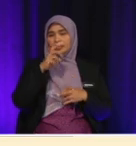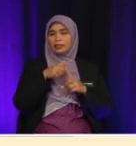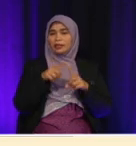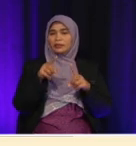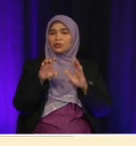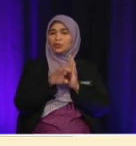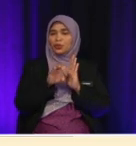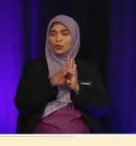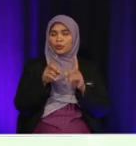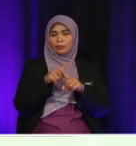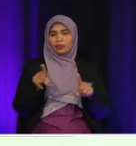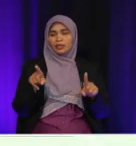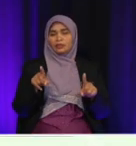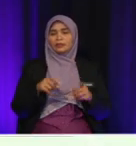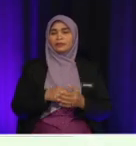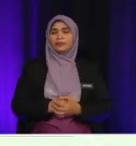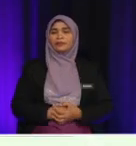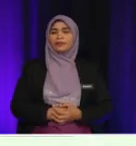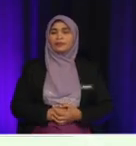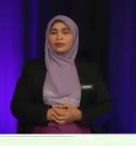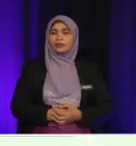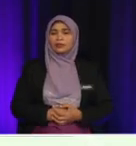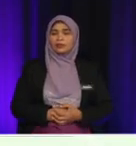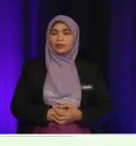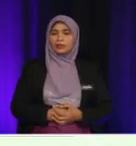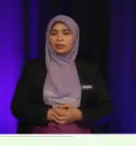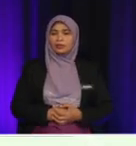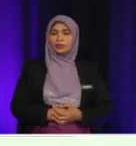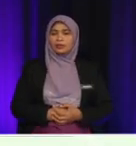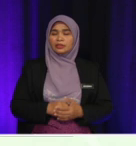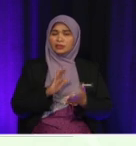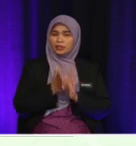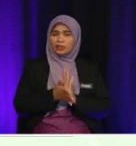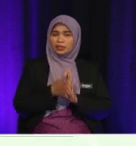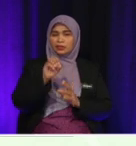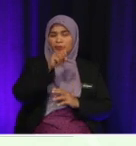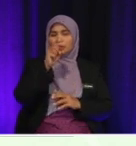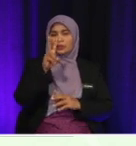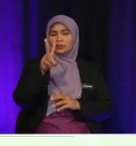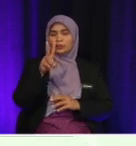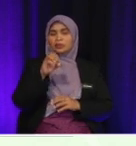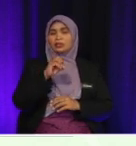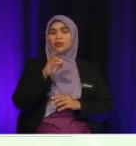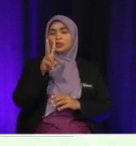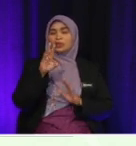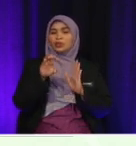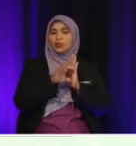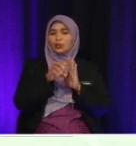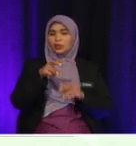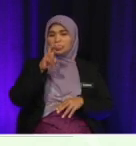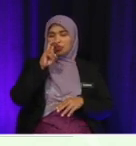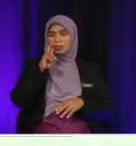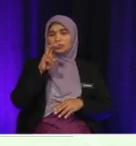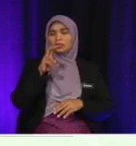berbeza ya dalam perkara ataupun kisah yang berbeza jadi soalan dua seperti ini Jelaskan dua contoh ketegasan